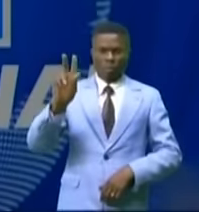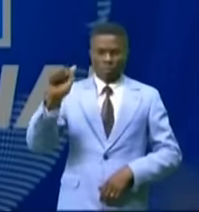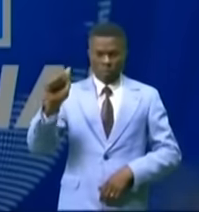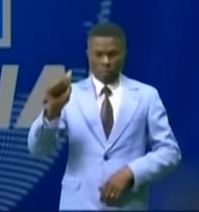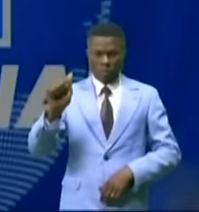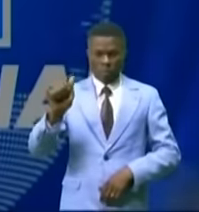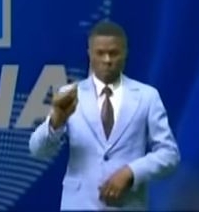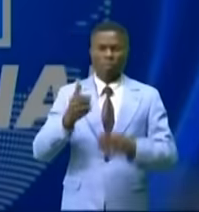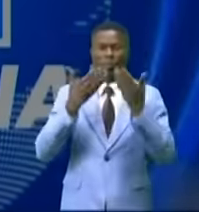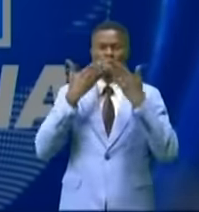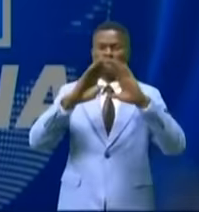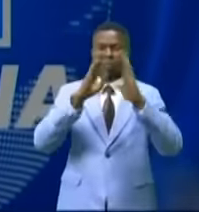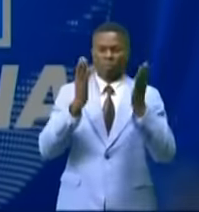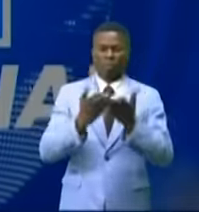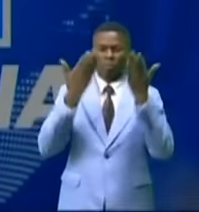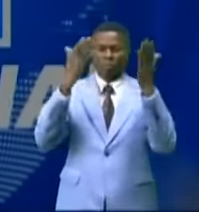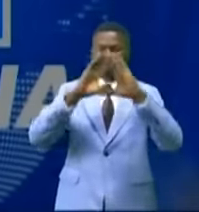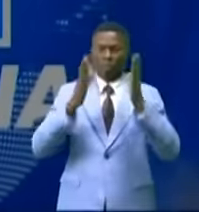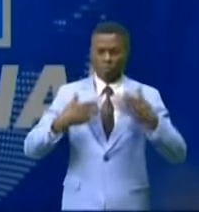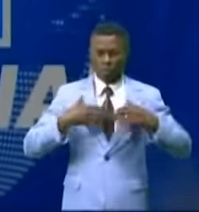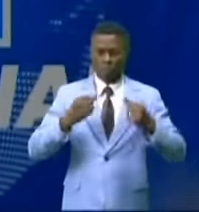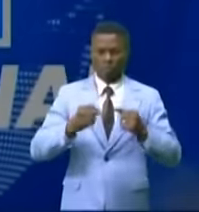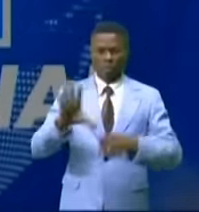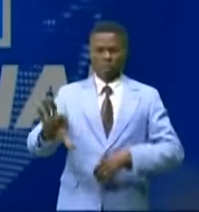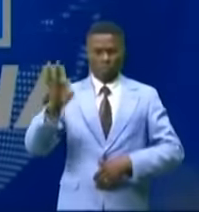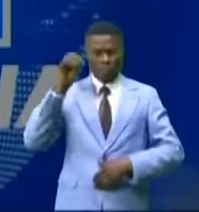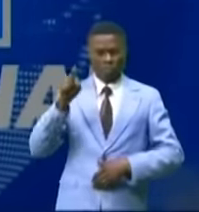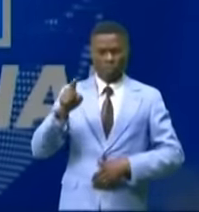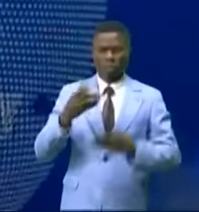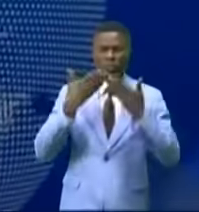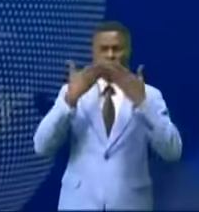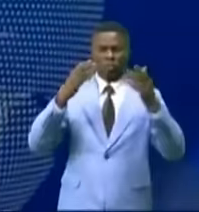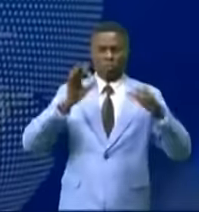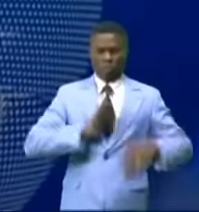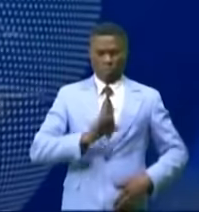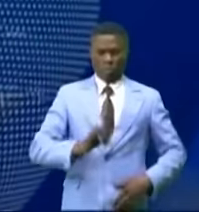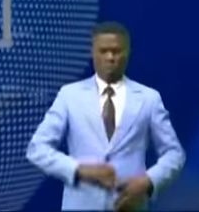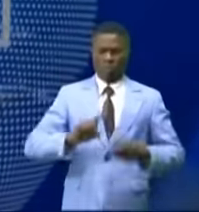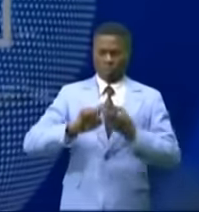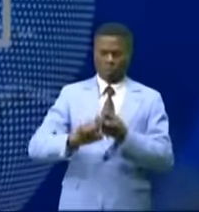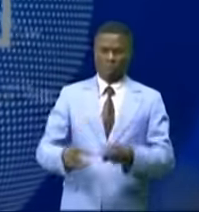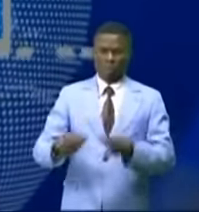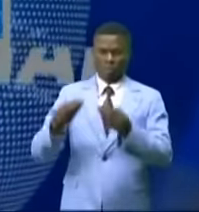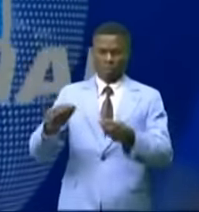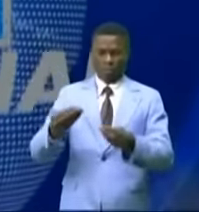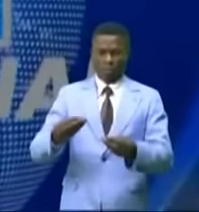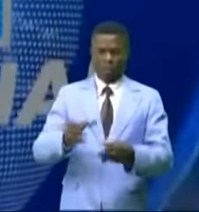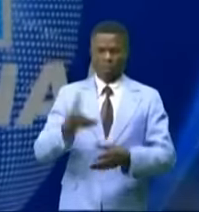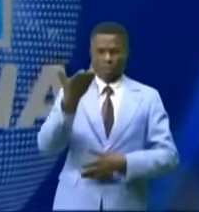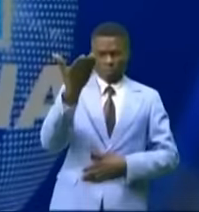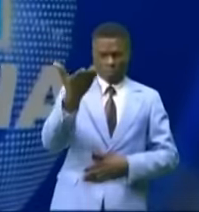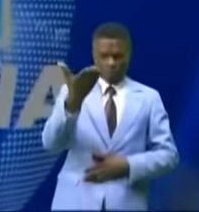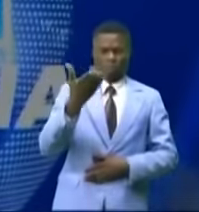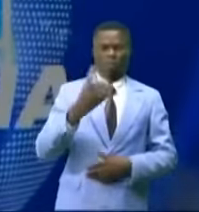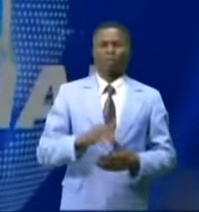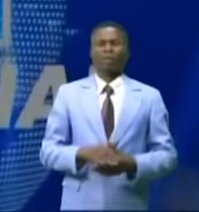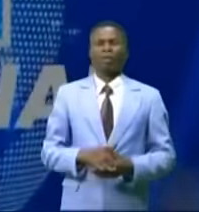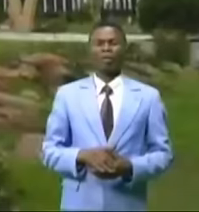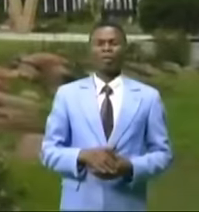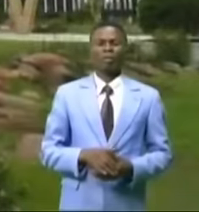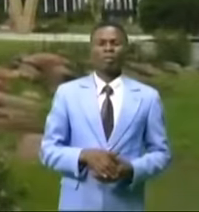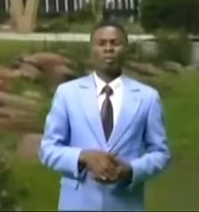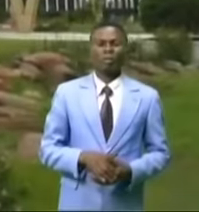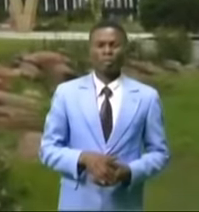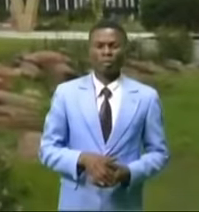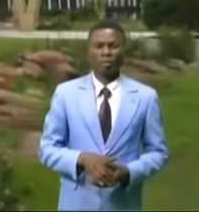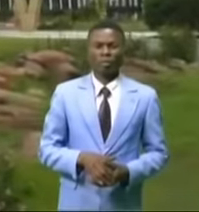presse, merci au Dieu Tout-Puissant pour cette nomination et au chef de l'État pour la confiance. Fanny Kikoufi, bienvenue Kabamba.